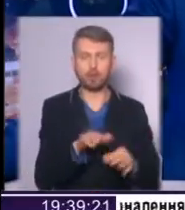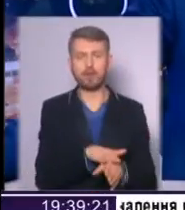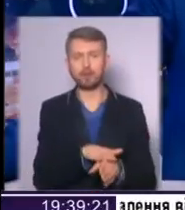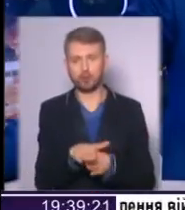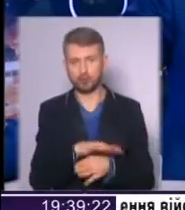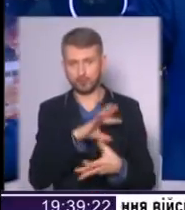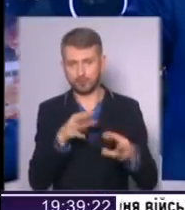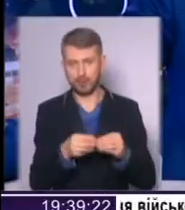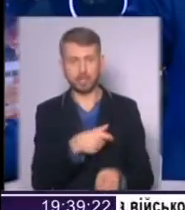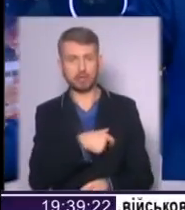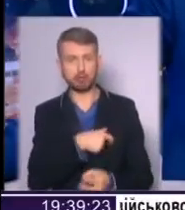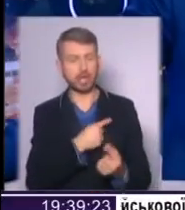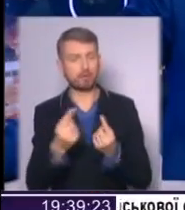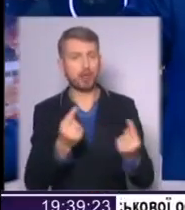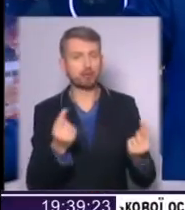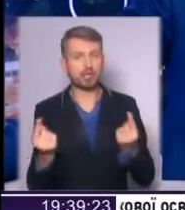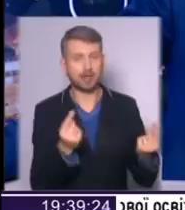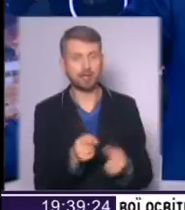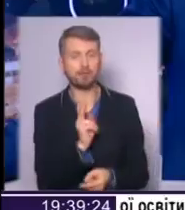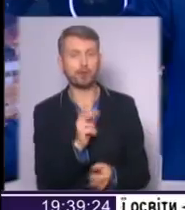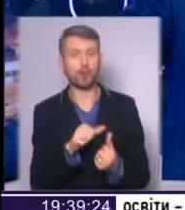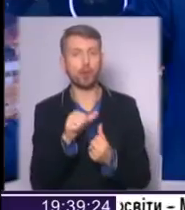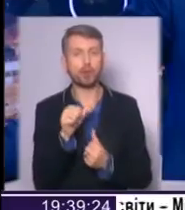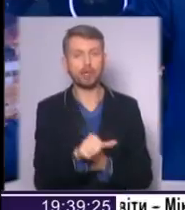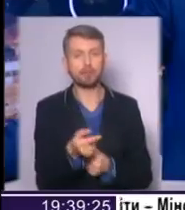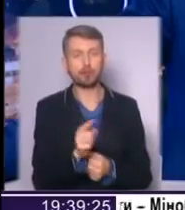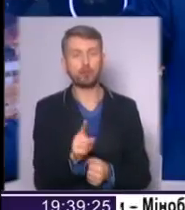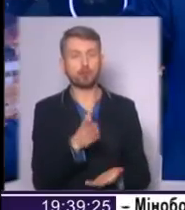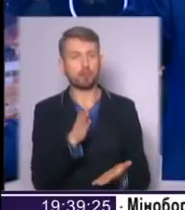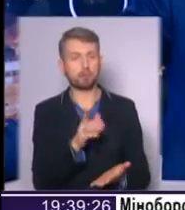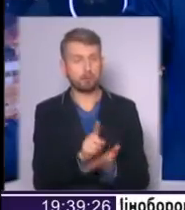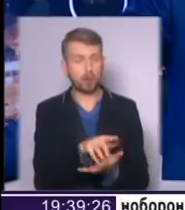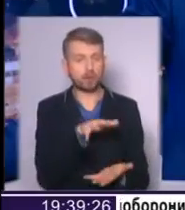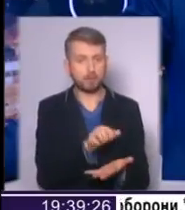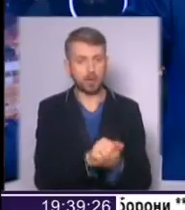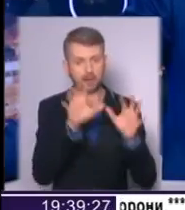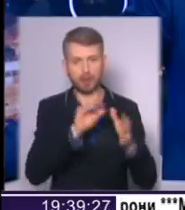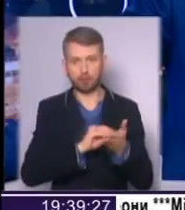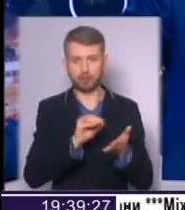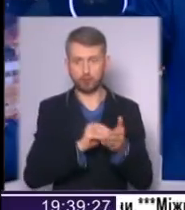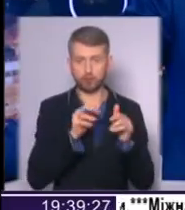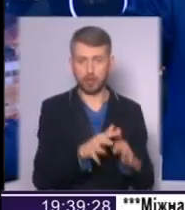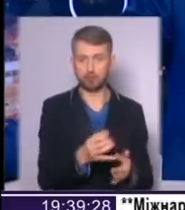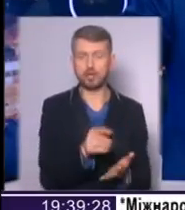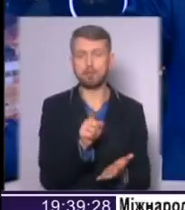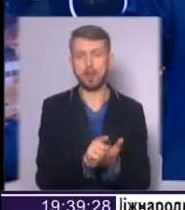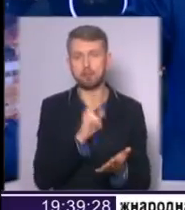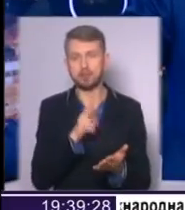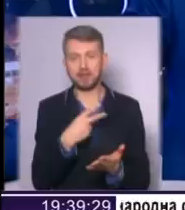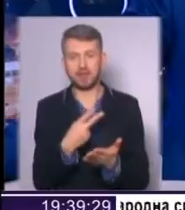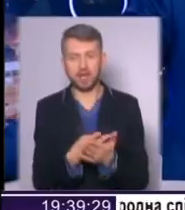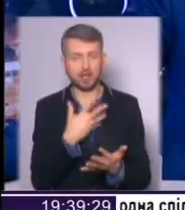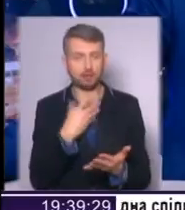виразі, депутатів-мажоритарників, які, окрім того, що мають займатися законотворчою діяльністю, ще мають представляти свою громаду,